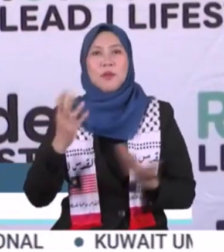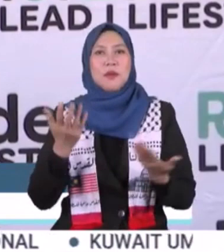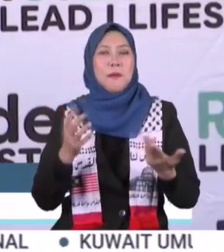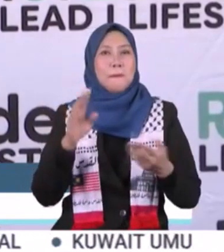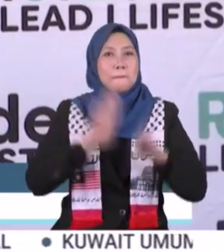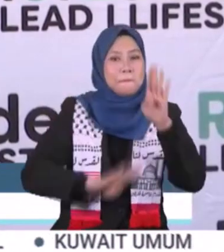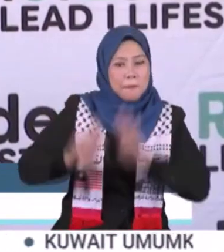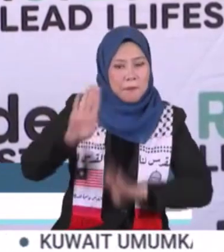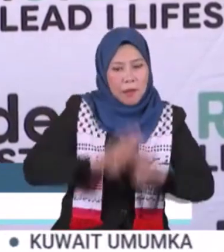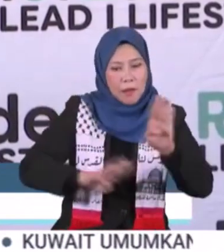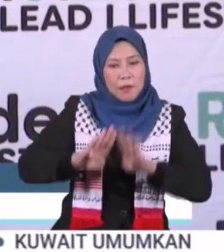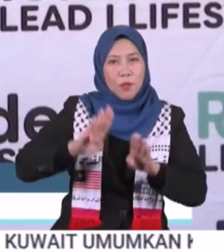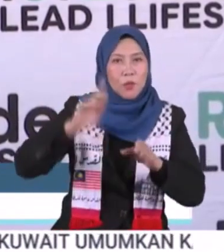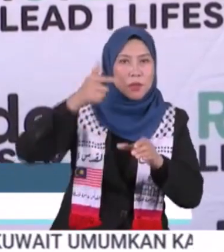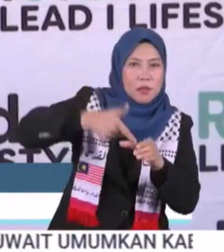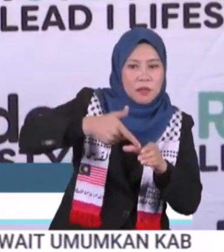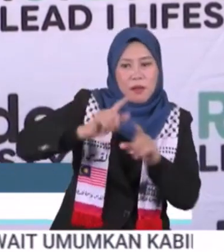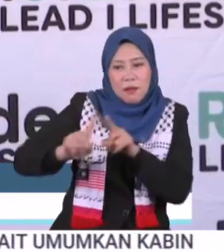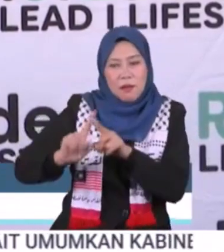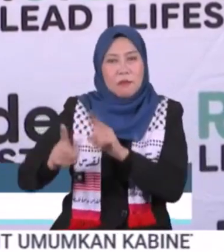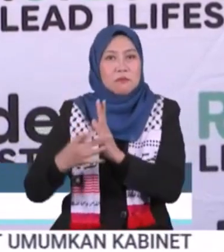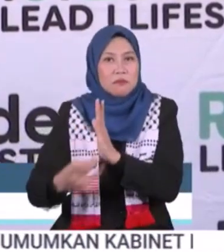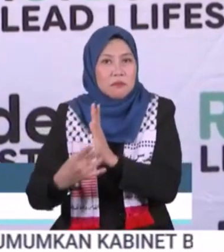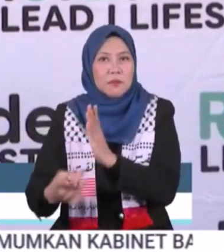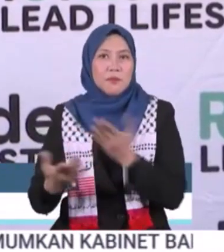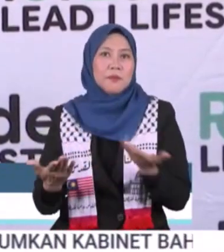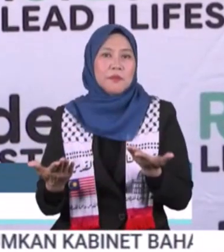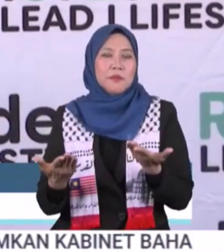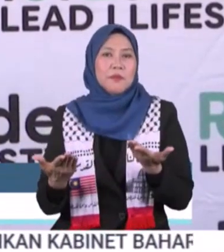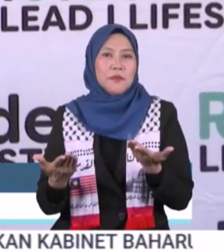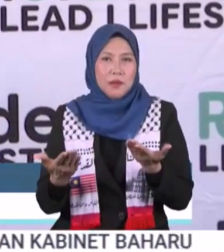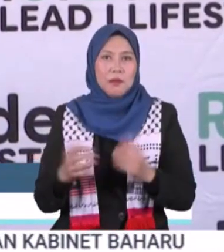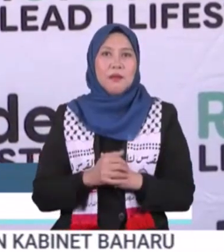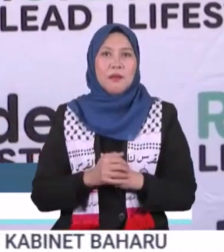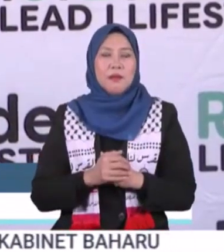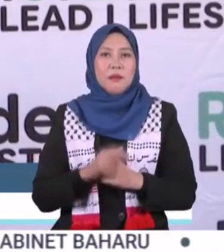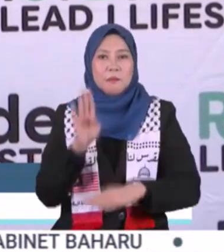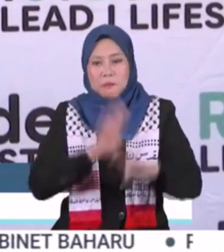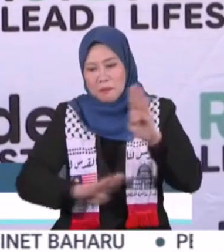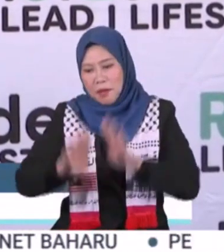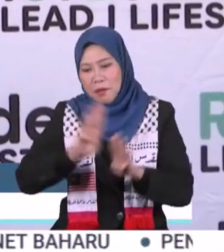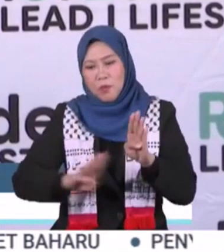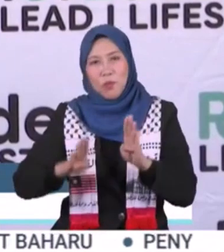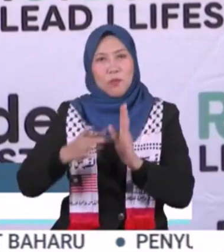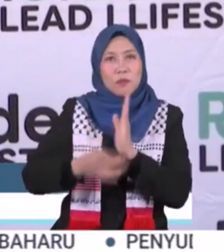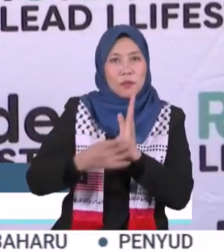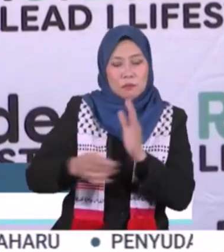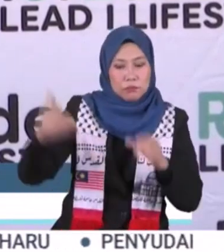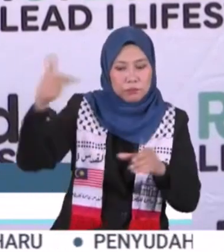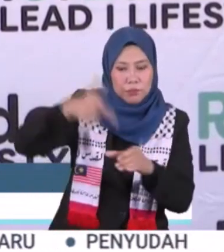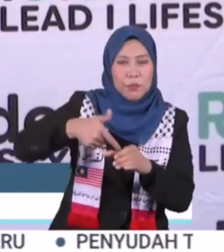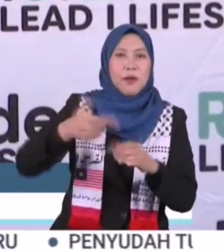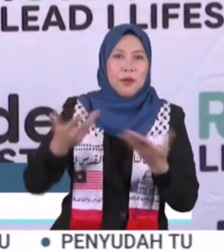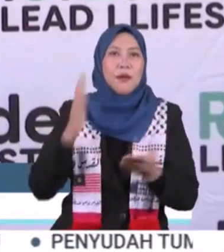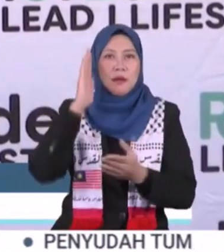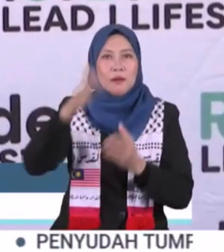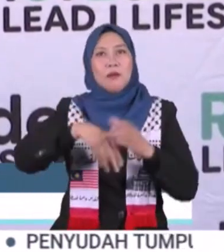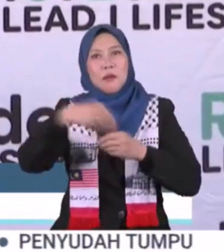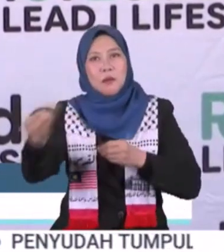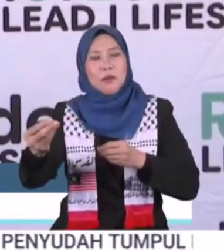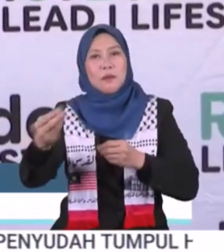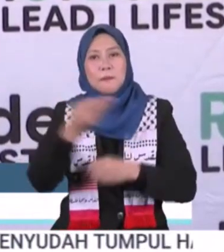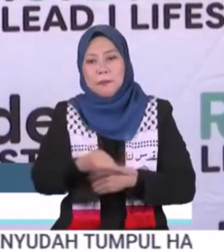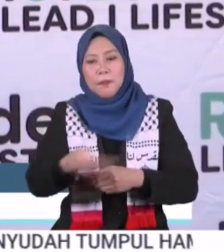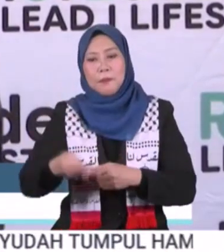termasuklah biodiesel. Ataupun biofuel lah. Bukan biodiesel lah, biofuel yang akan kita keluarkan